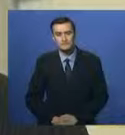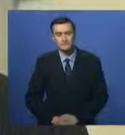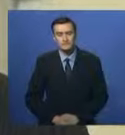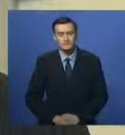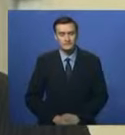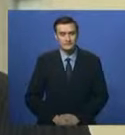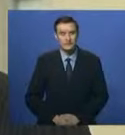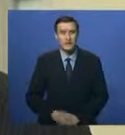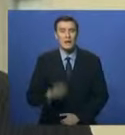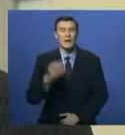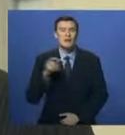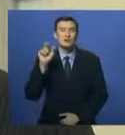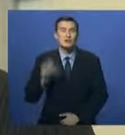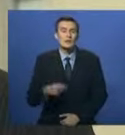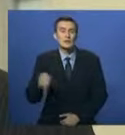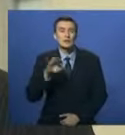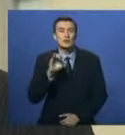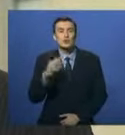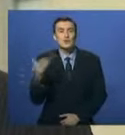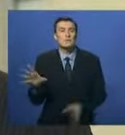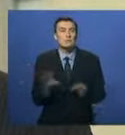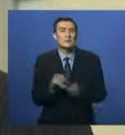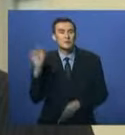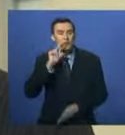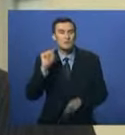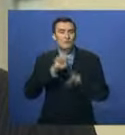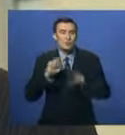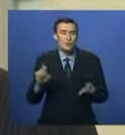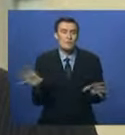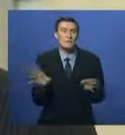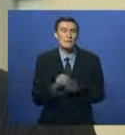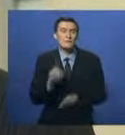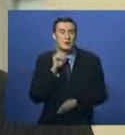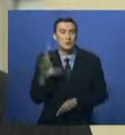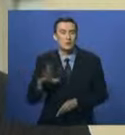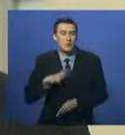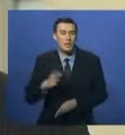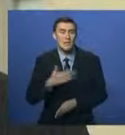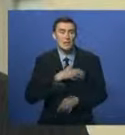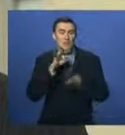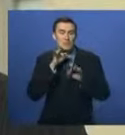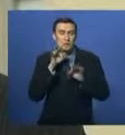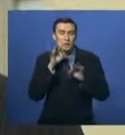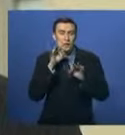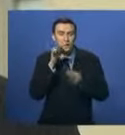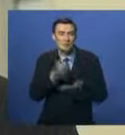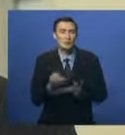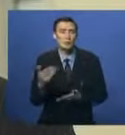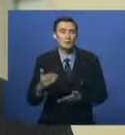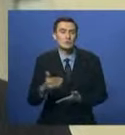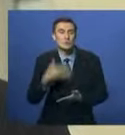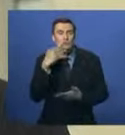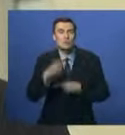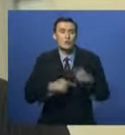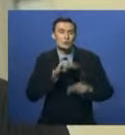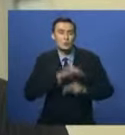как человек который с dakine pipe даша нам вместе учился в школе провел вместе молодость могу сказать он прославил себя через свой труд